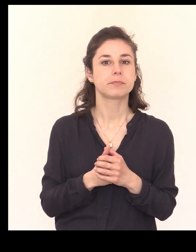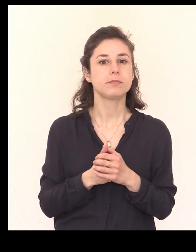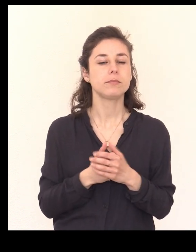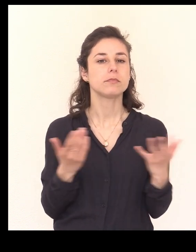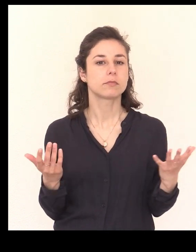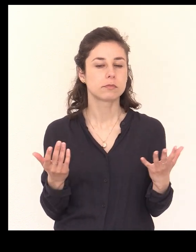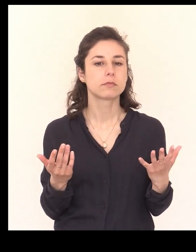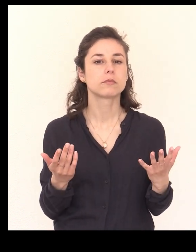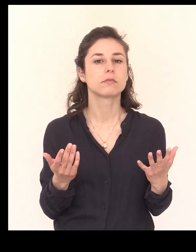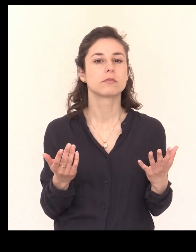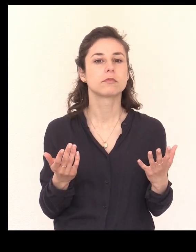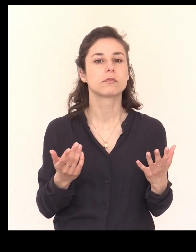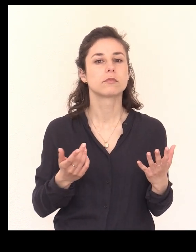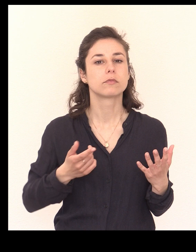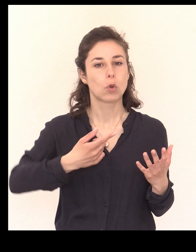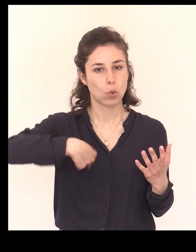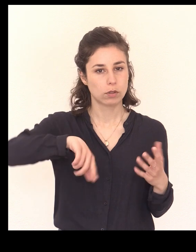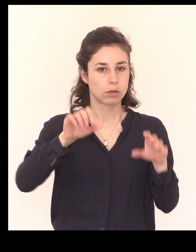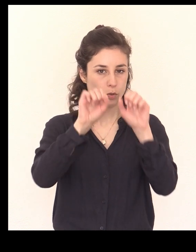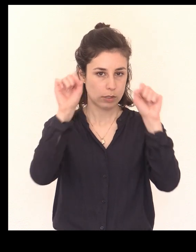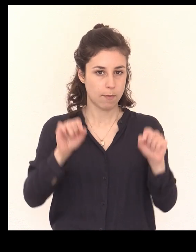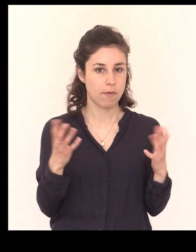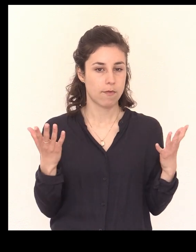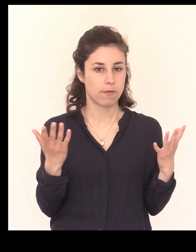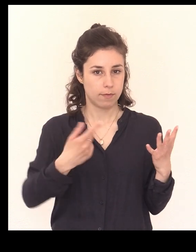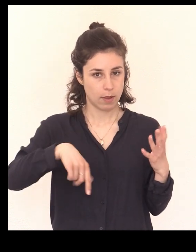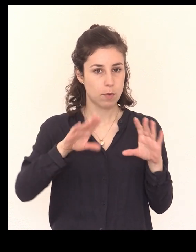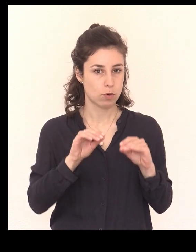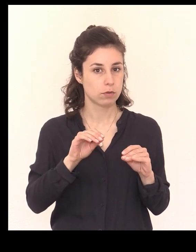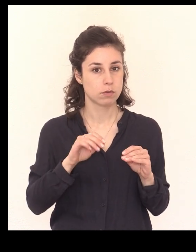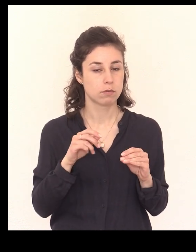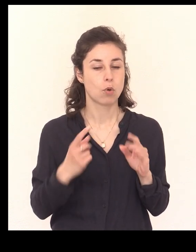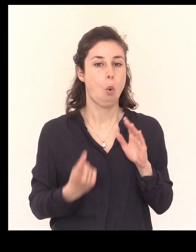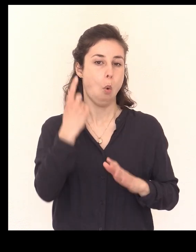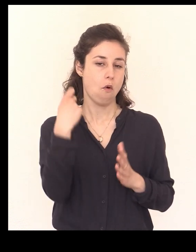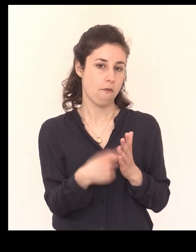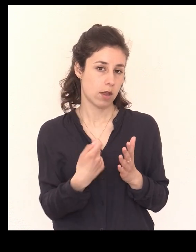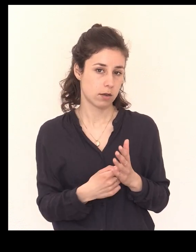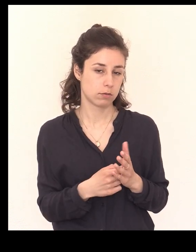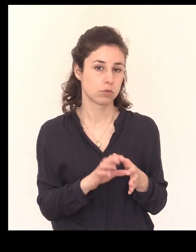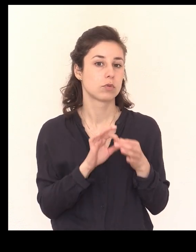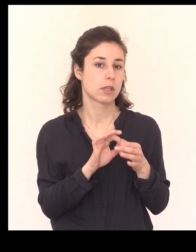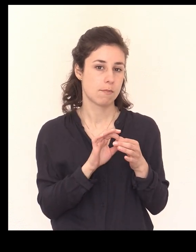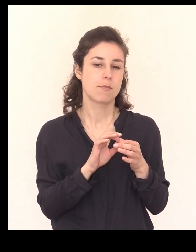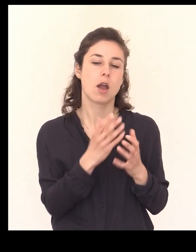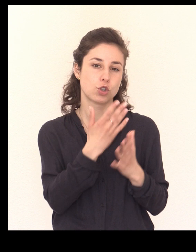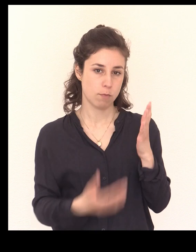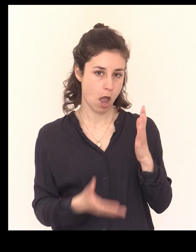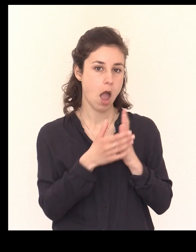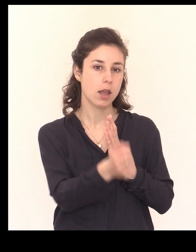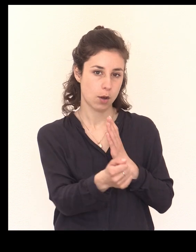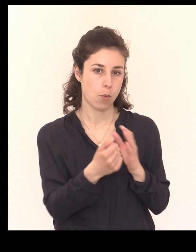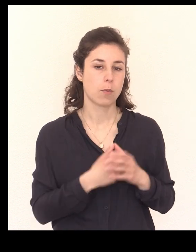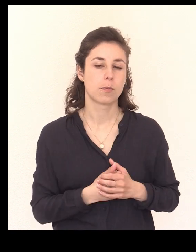Danach sind die bei uns zum Einsatz kommenden Systeme hochwertig, gerade auch in Bezug auf eine